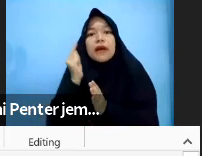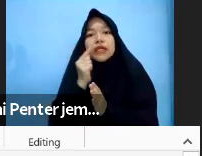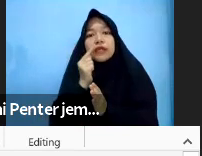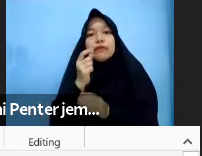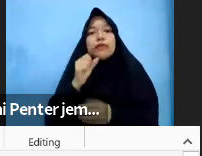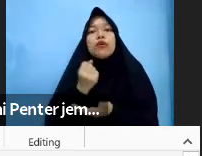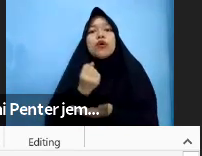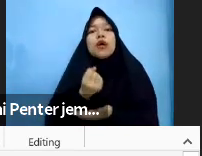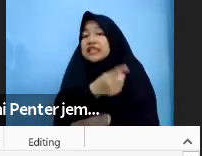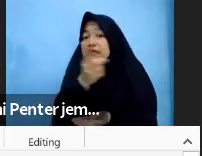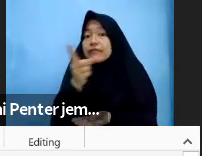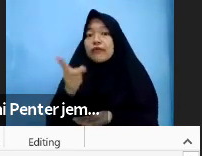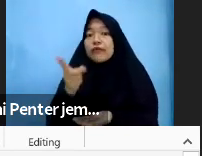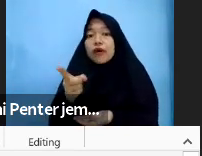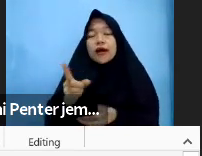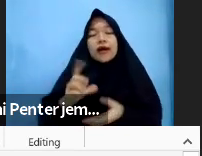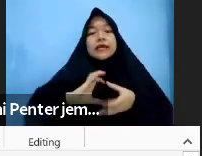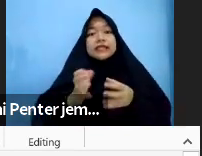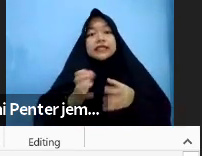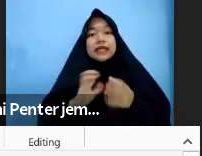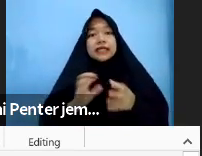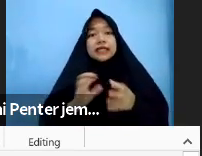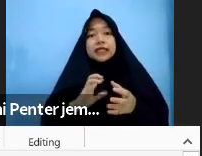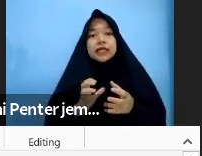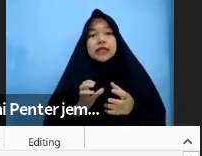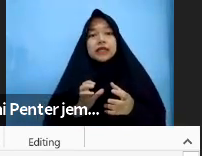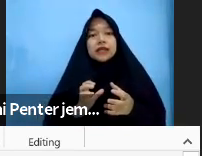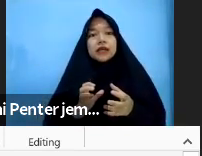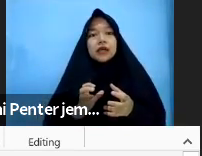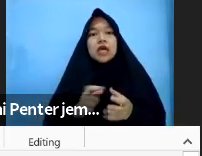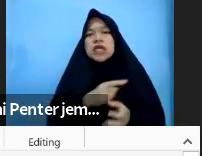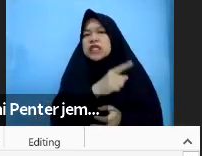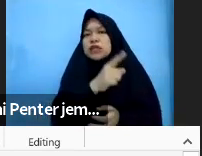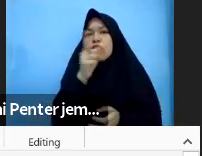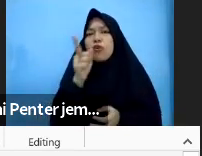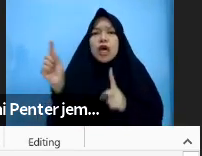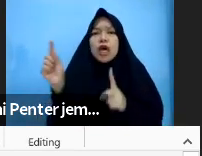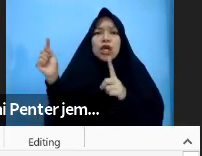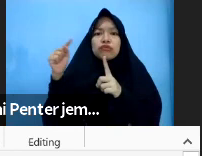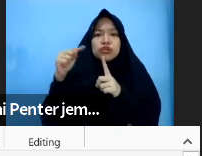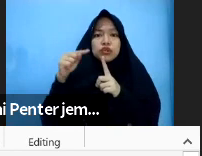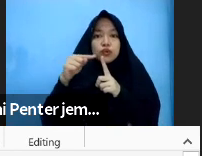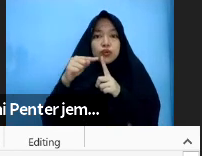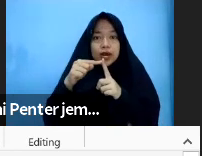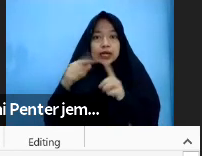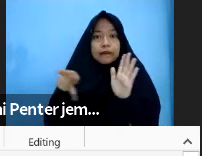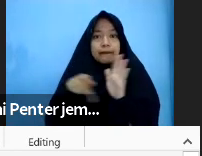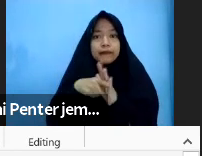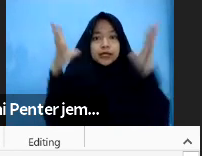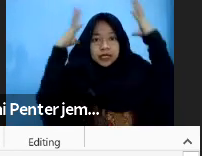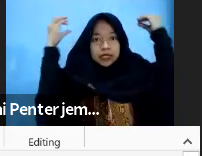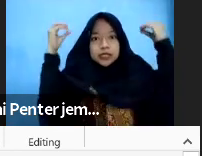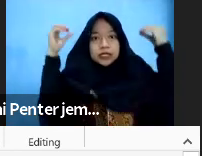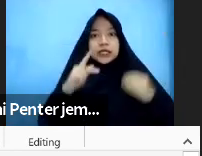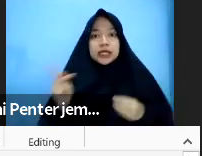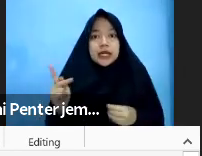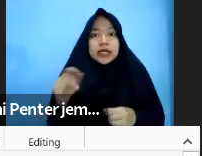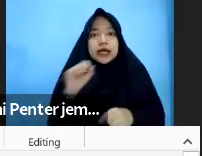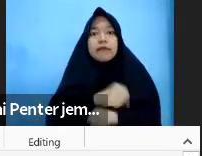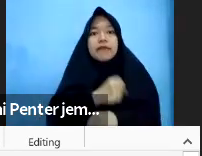dimanapun dari ujung timur sampai ujung barat semua mendapatkan hak yang sama untuk